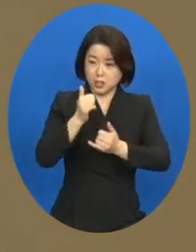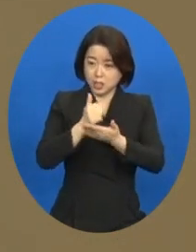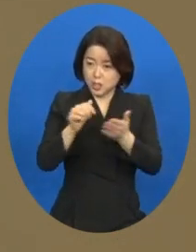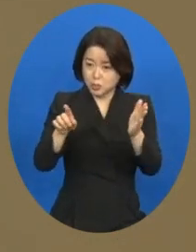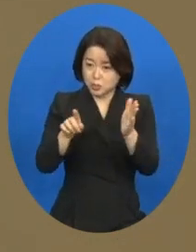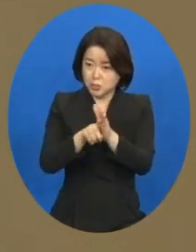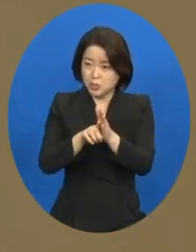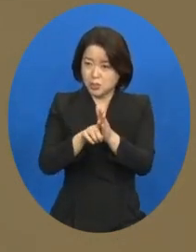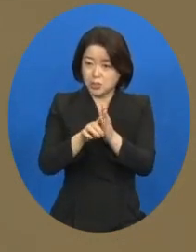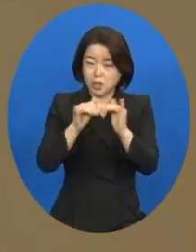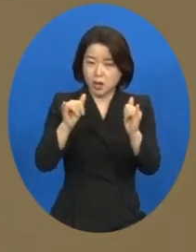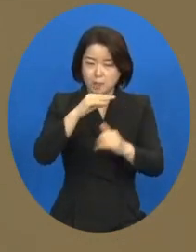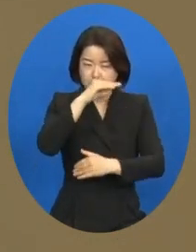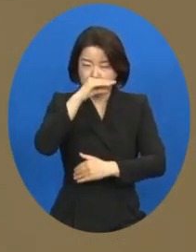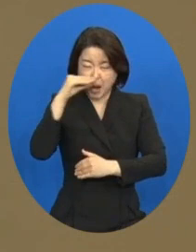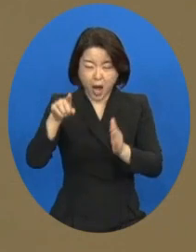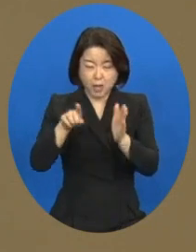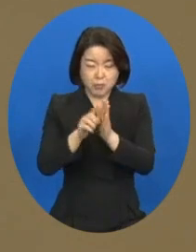보기 너무 어렵다.